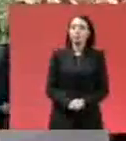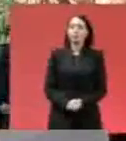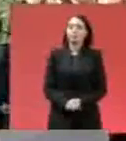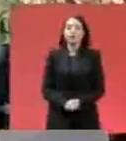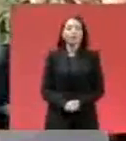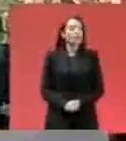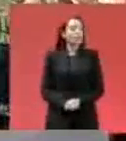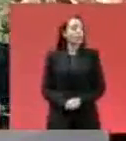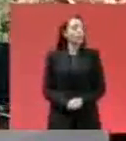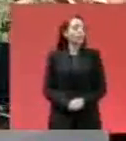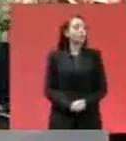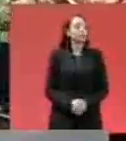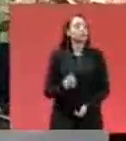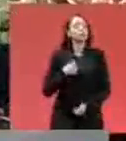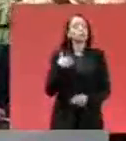Ενώ